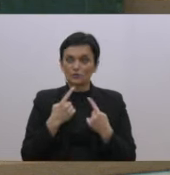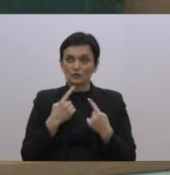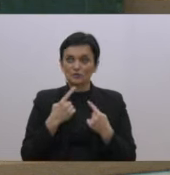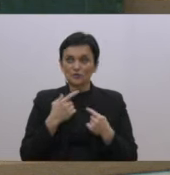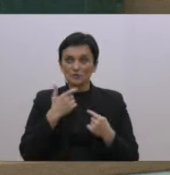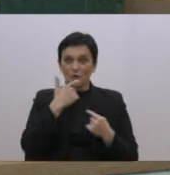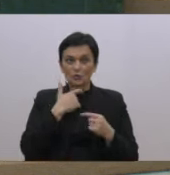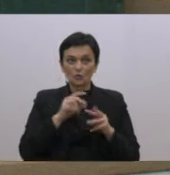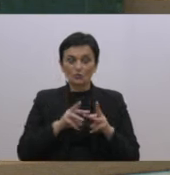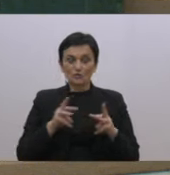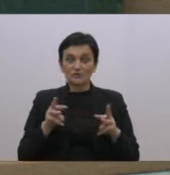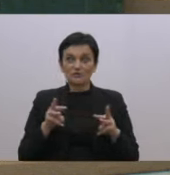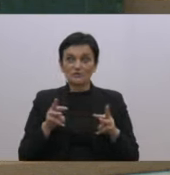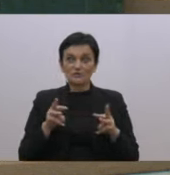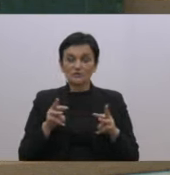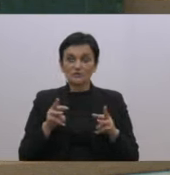მინისტრო.